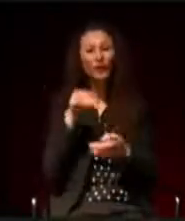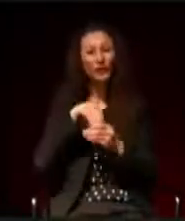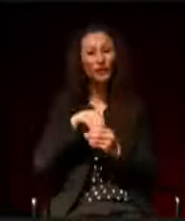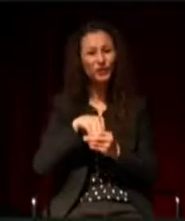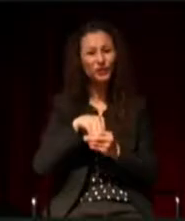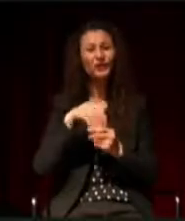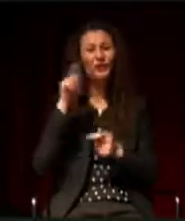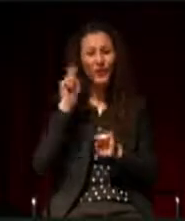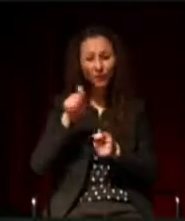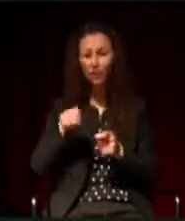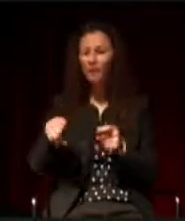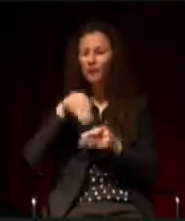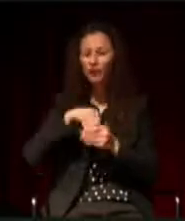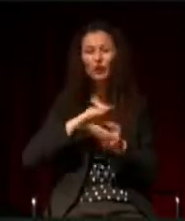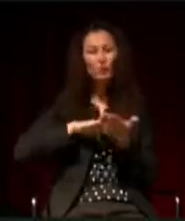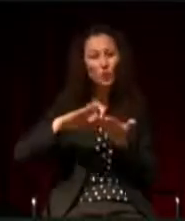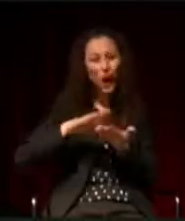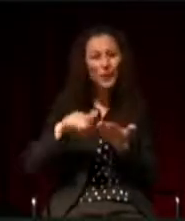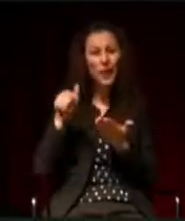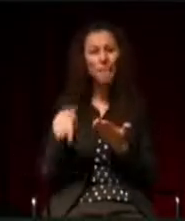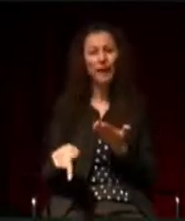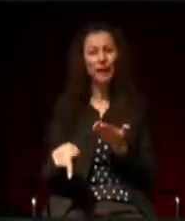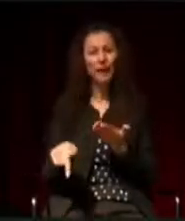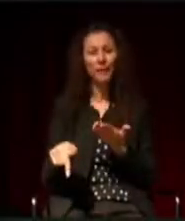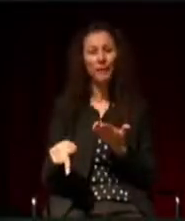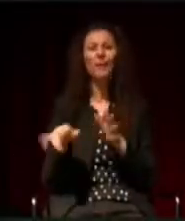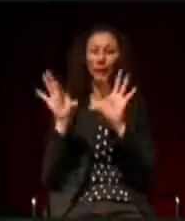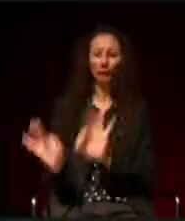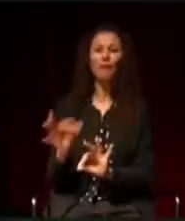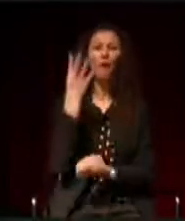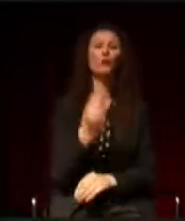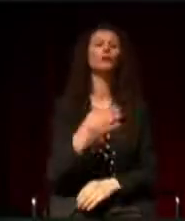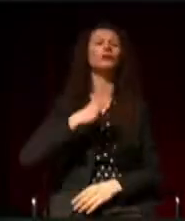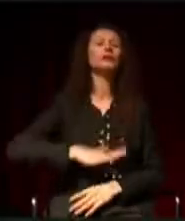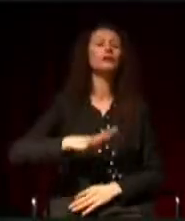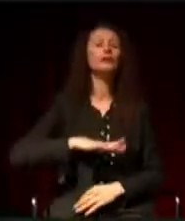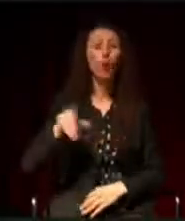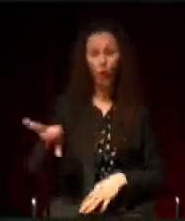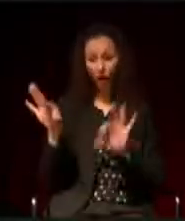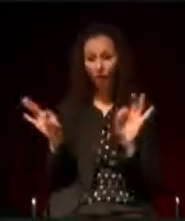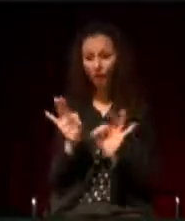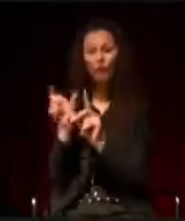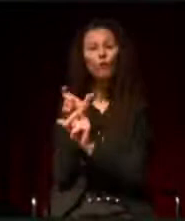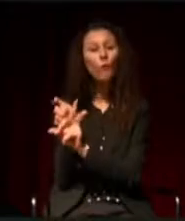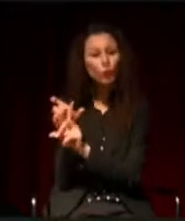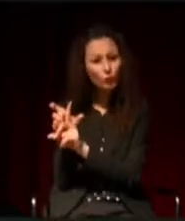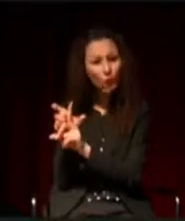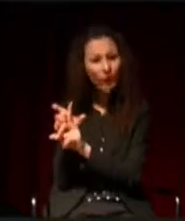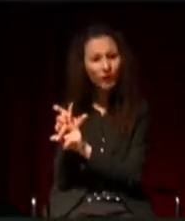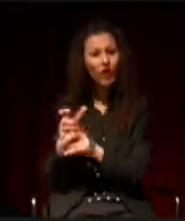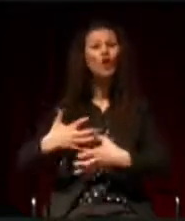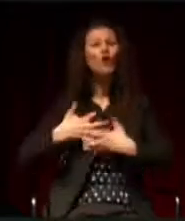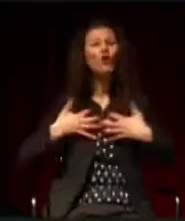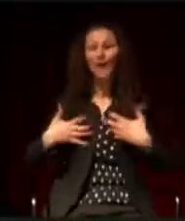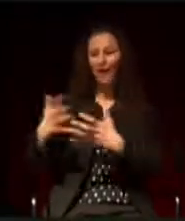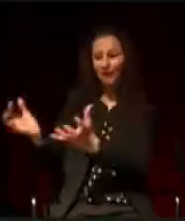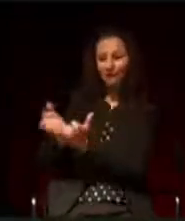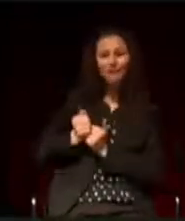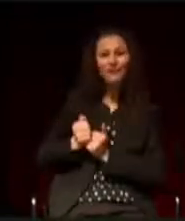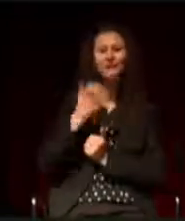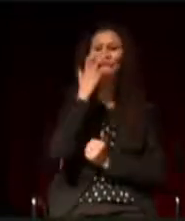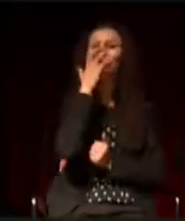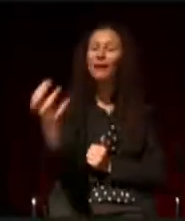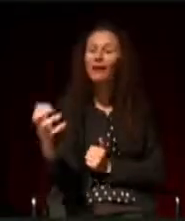yapacağımız düzenleme böyle bir düzenleme olsun istedik. Onları koruyacak ve güven altında